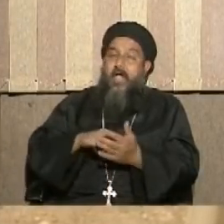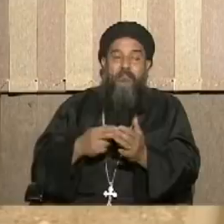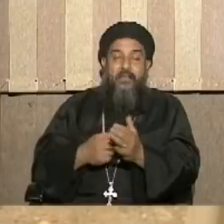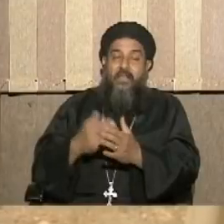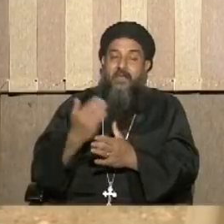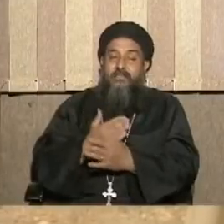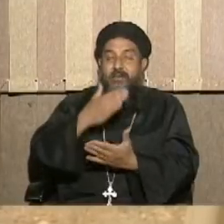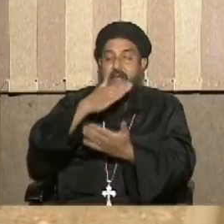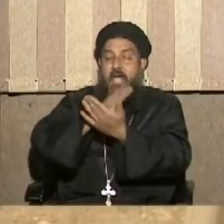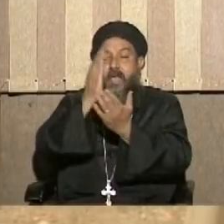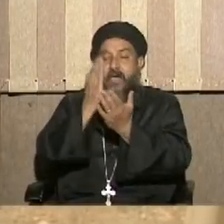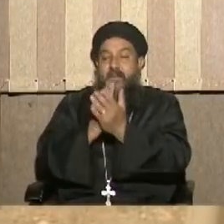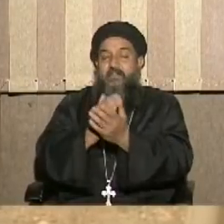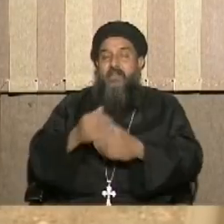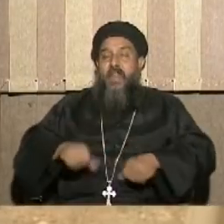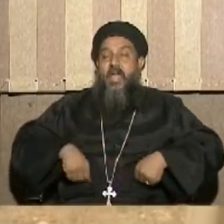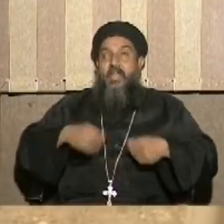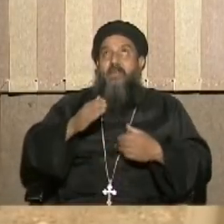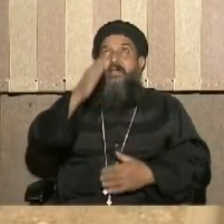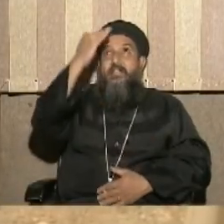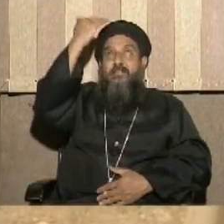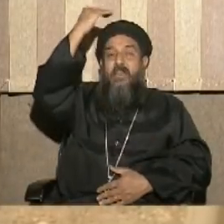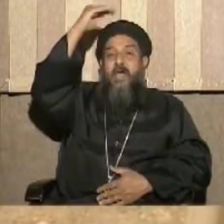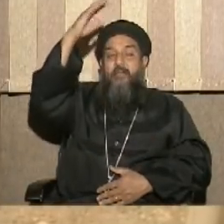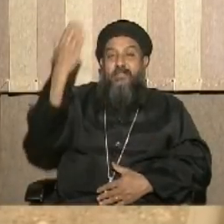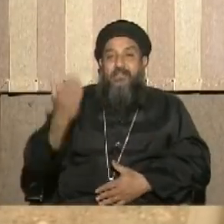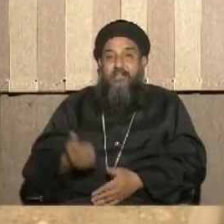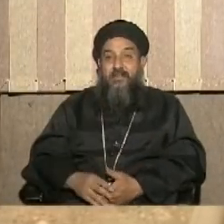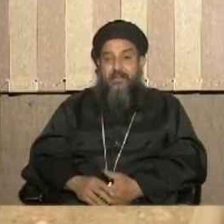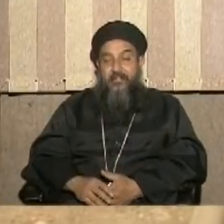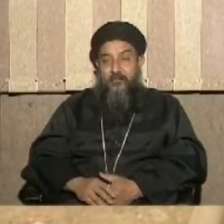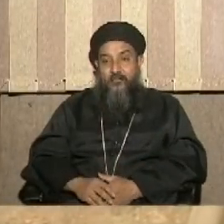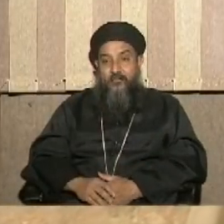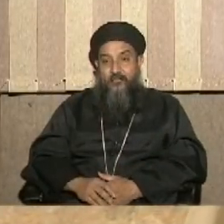أعمل إيه علشان أرث الملكوت الأبدي؟